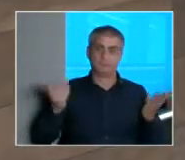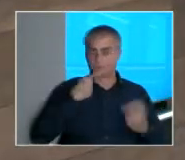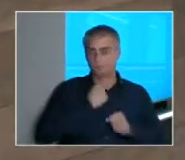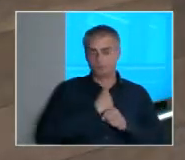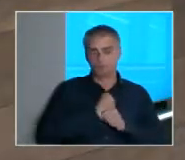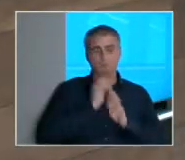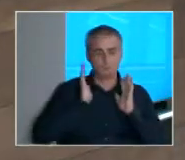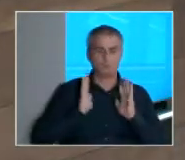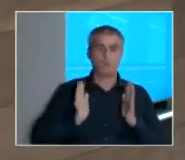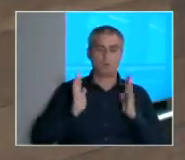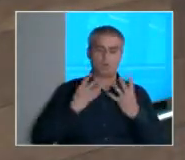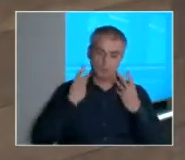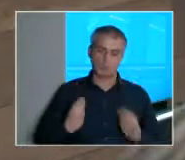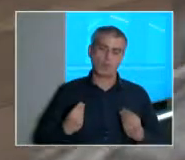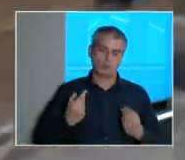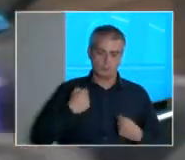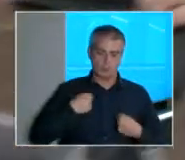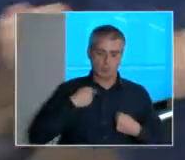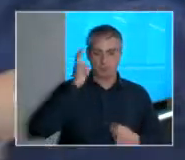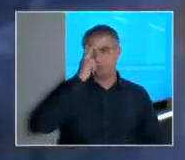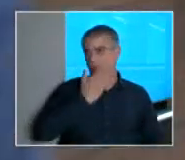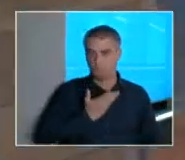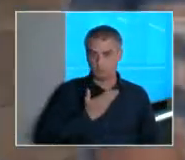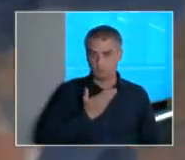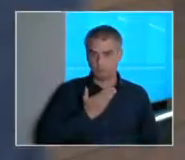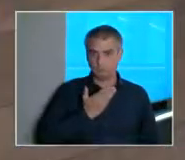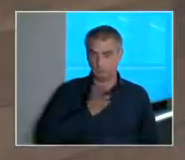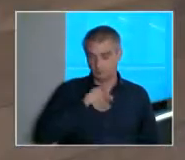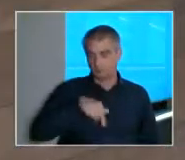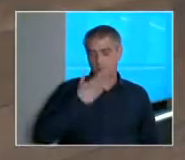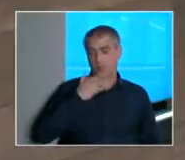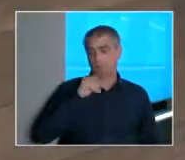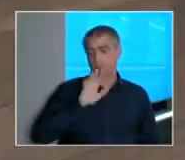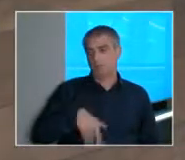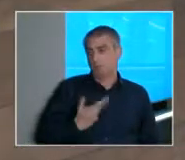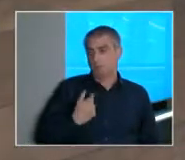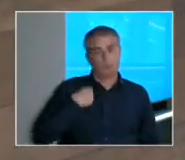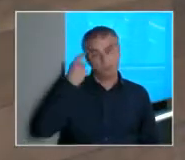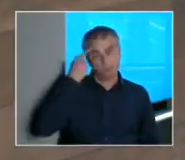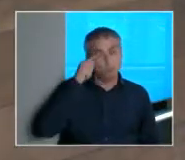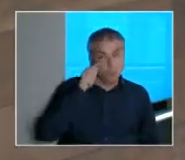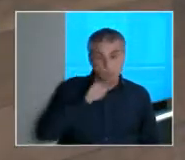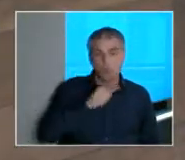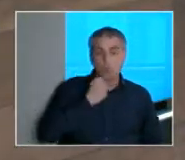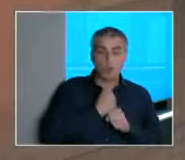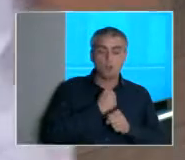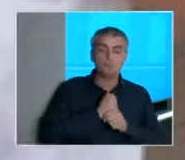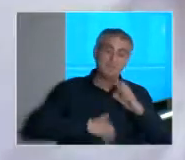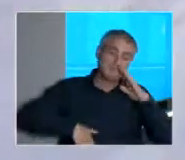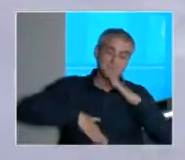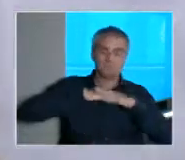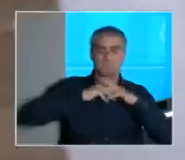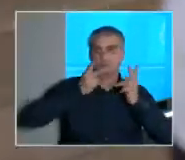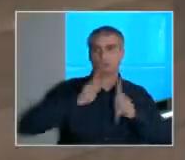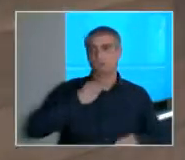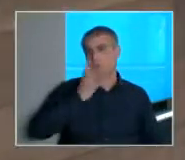והוא עושה עבודה מאוד טובה לנו בחול וגם פה בארץ. אני חושבת שהוא עושה את המקסימום